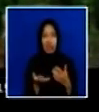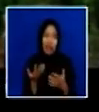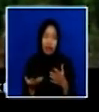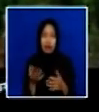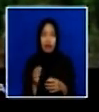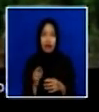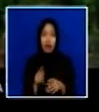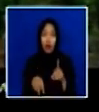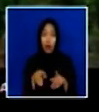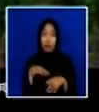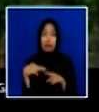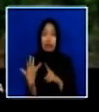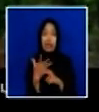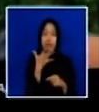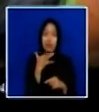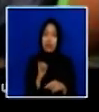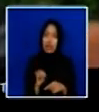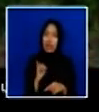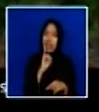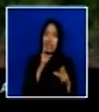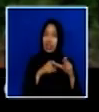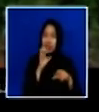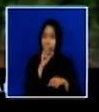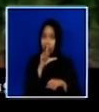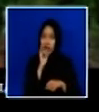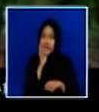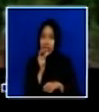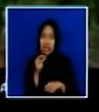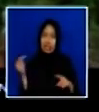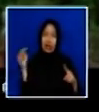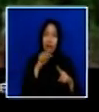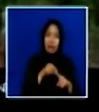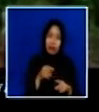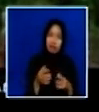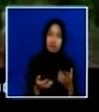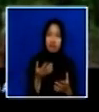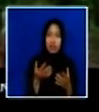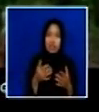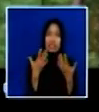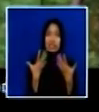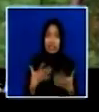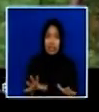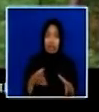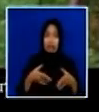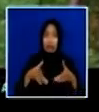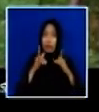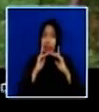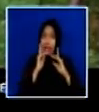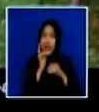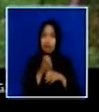terisolir memang sampai nanti selesainya pembangunan jembatan gantung